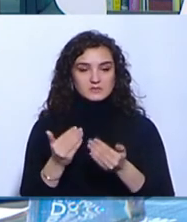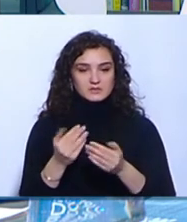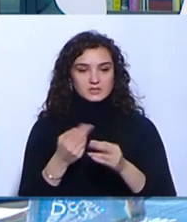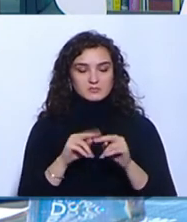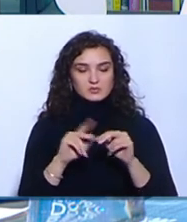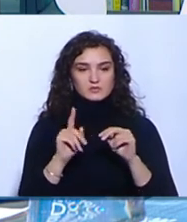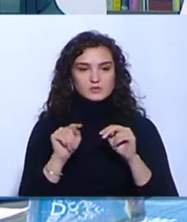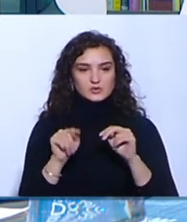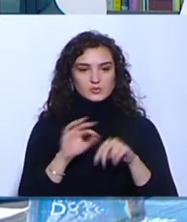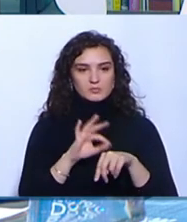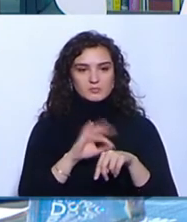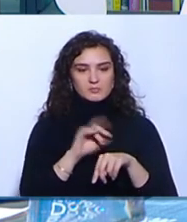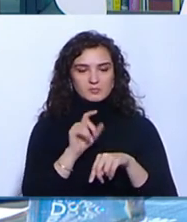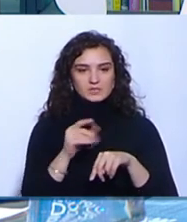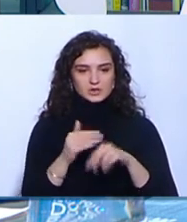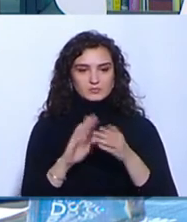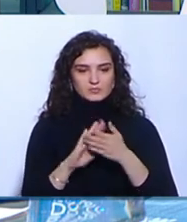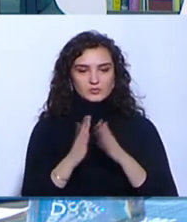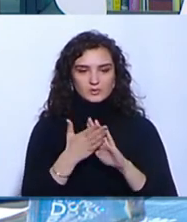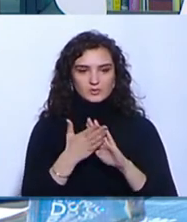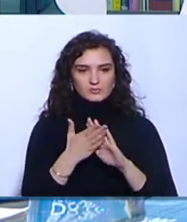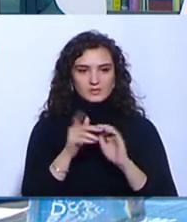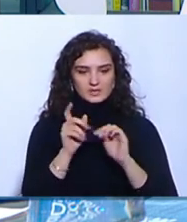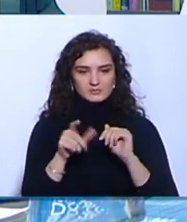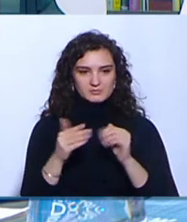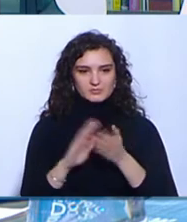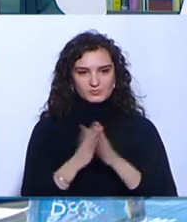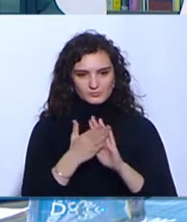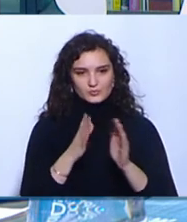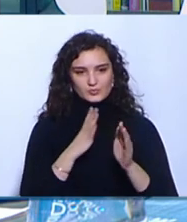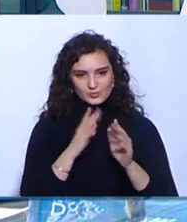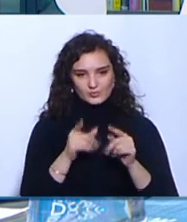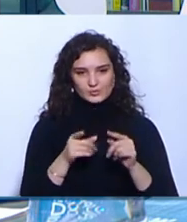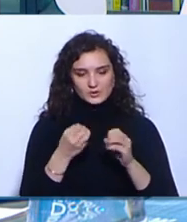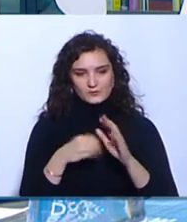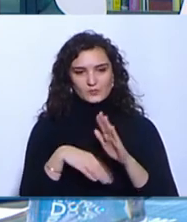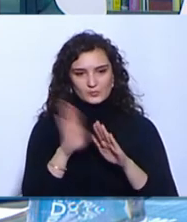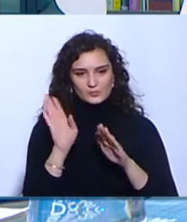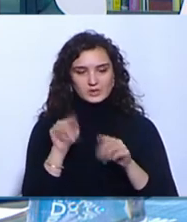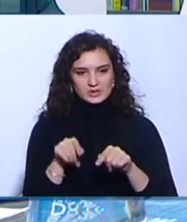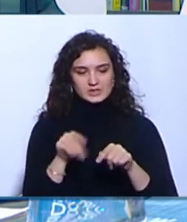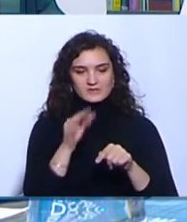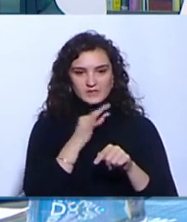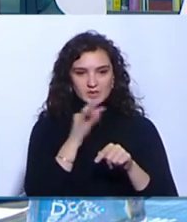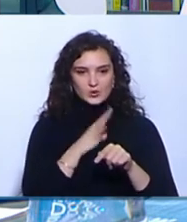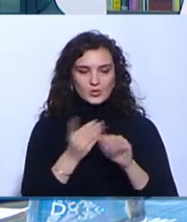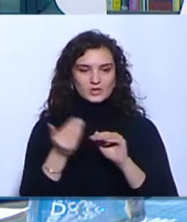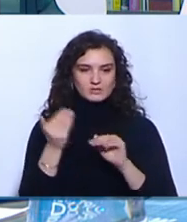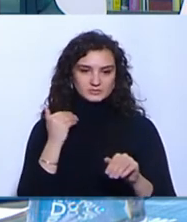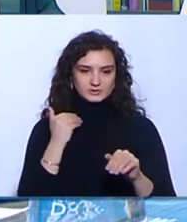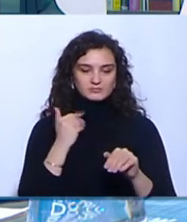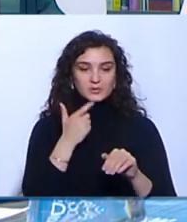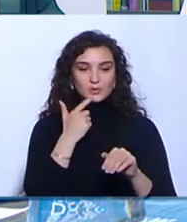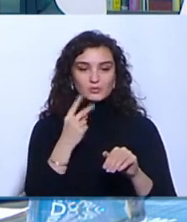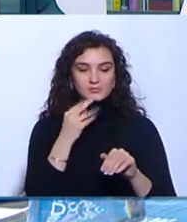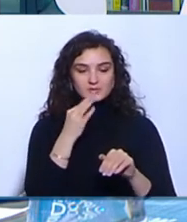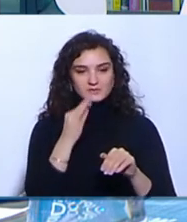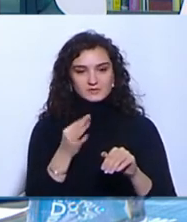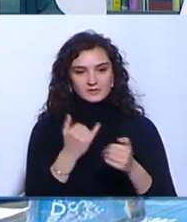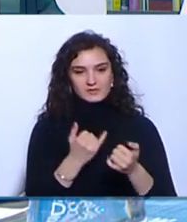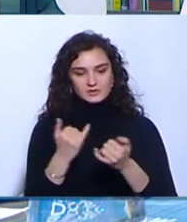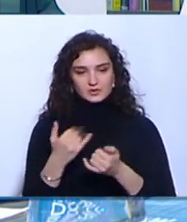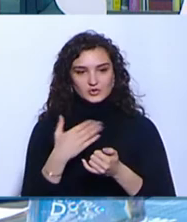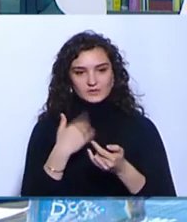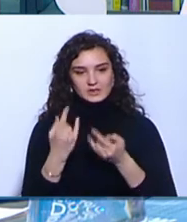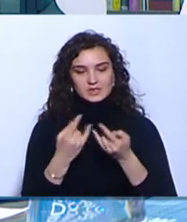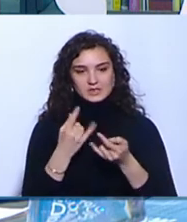რომ პაციენტის მდგომარეობა, ადამიანების მდგომარეობა იყოს კიდევ უფრო უკეთესი, ვიდრე იყო აქამდე. მაყურებელს შევახსენებ,